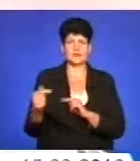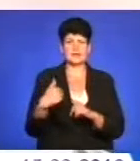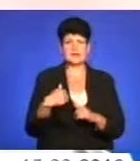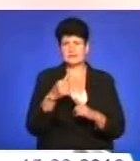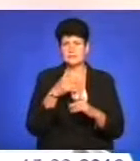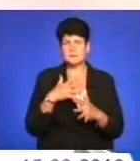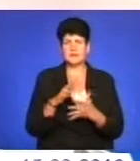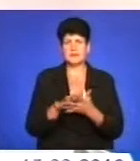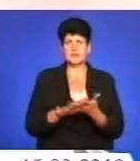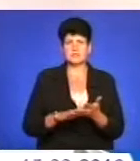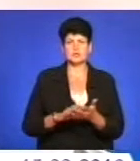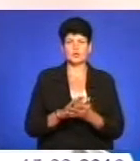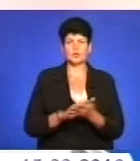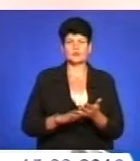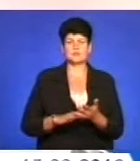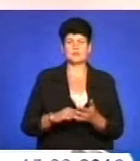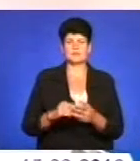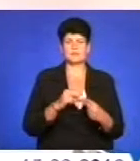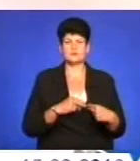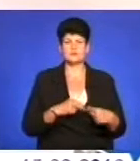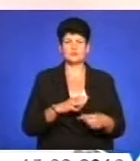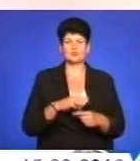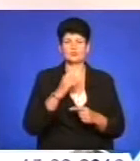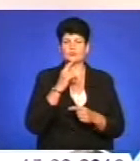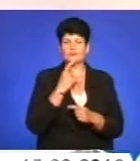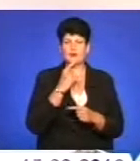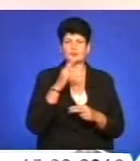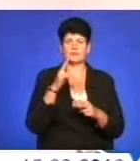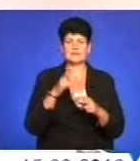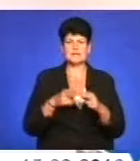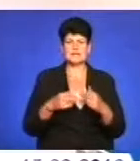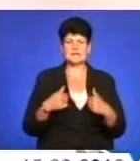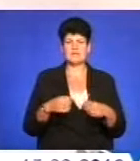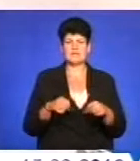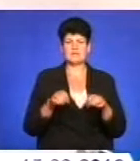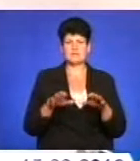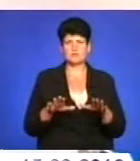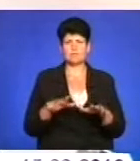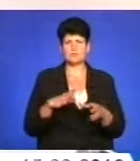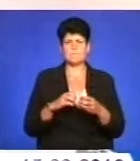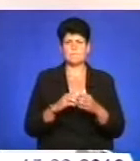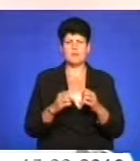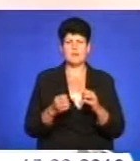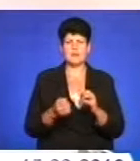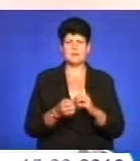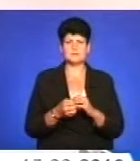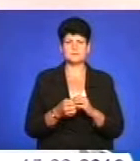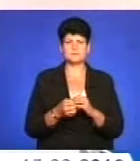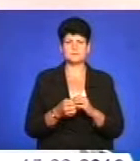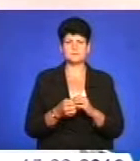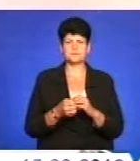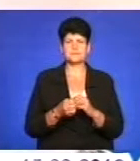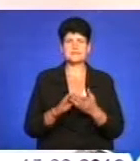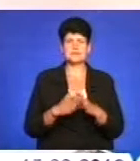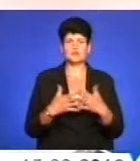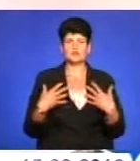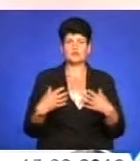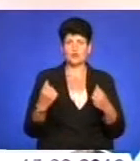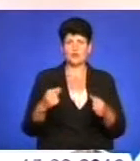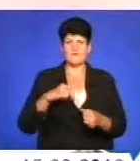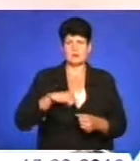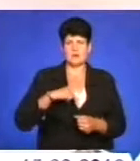далі продовжувати працювати над цією книжкою, було дуже важко наприкінці. Я вирішив, були певні проблеми зі станом здоров'я, з